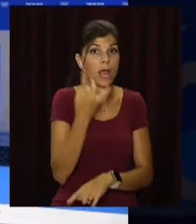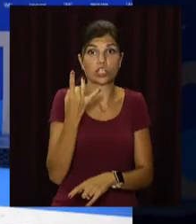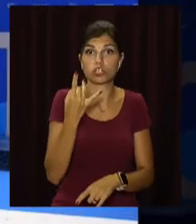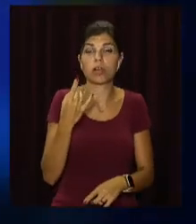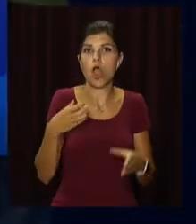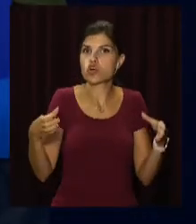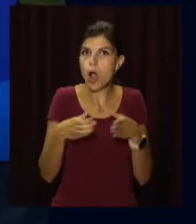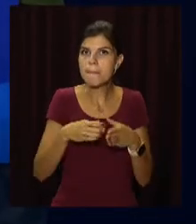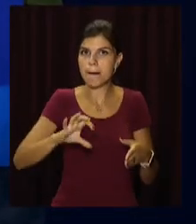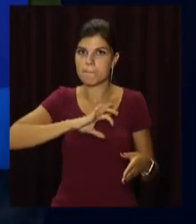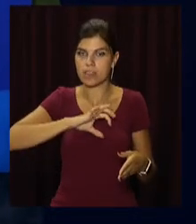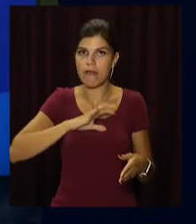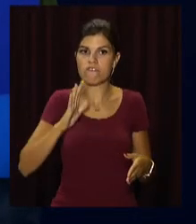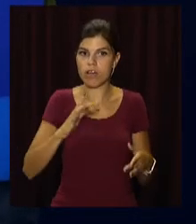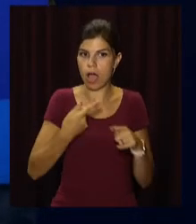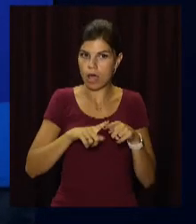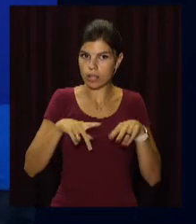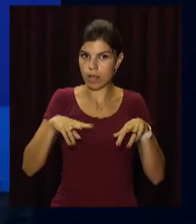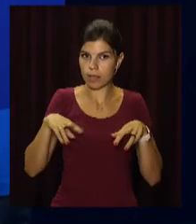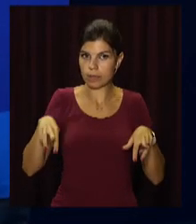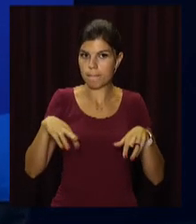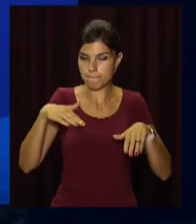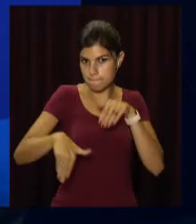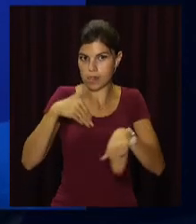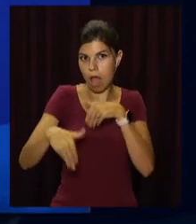незалежності командна медаль в артистичному плаванні.